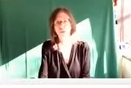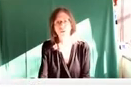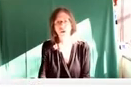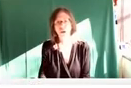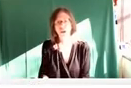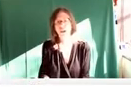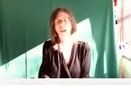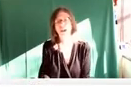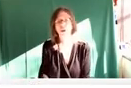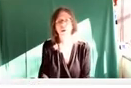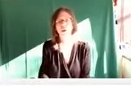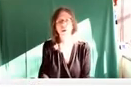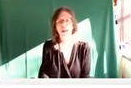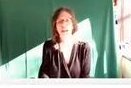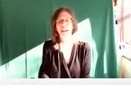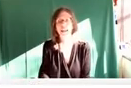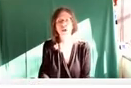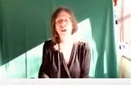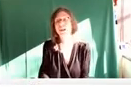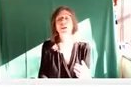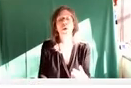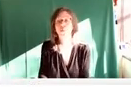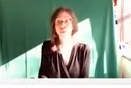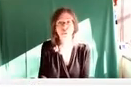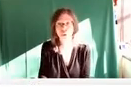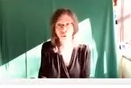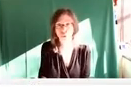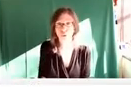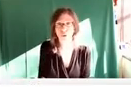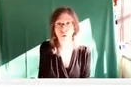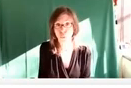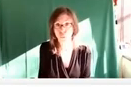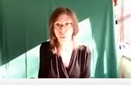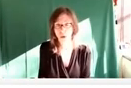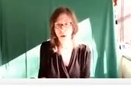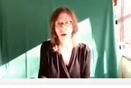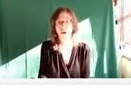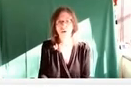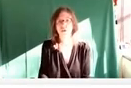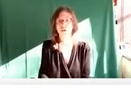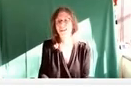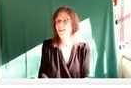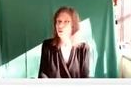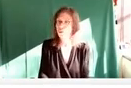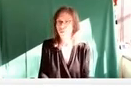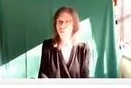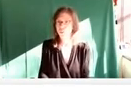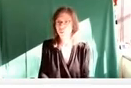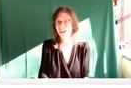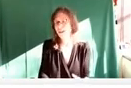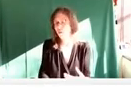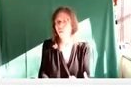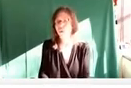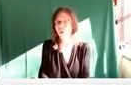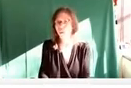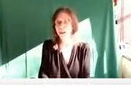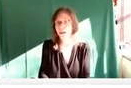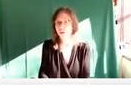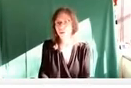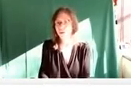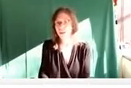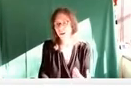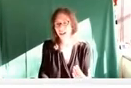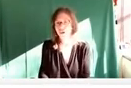deuxième constat, c'est que les données non plus ne suffisent plus. L'article ne suffit plus, puis on